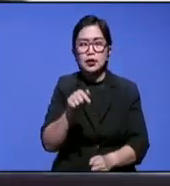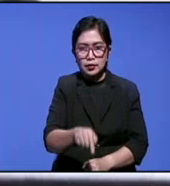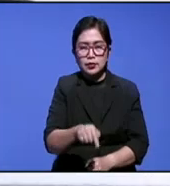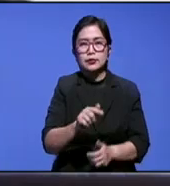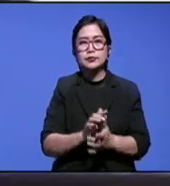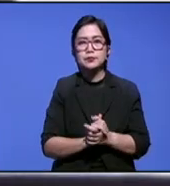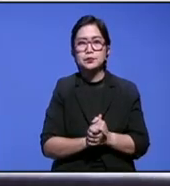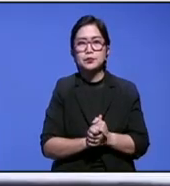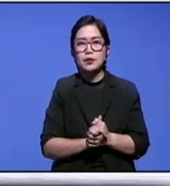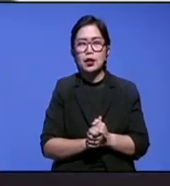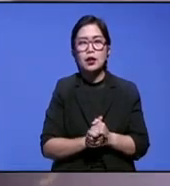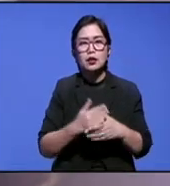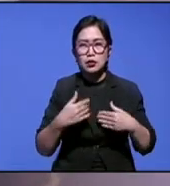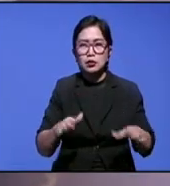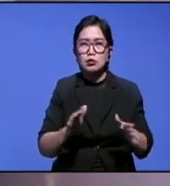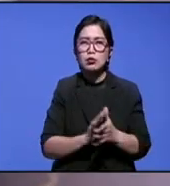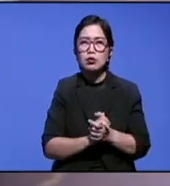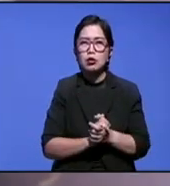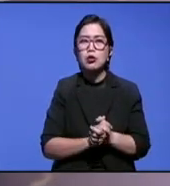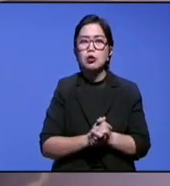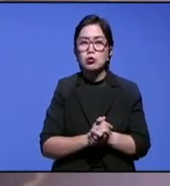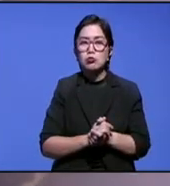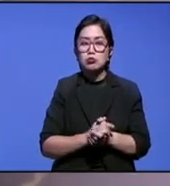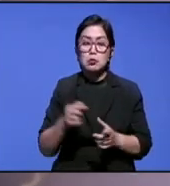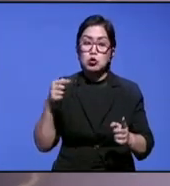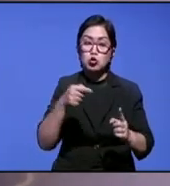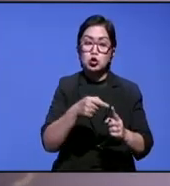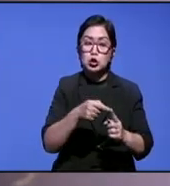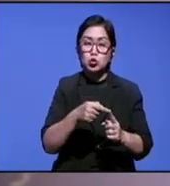4 hari lalu setelah menempuh perjalanan laut sekitar 18 jam.